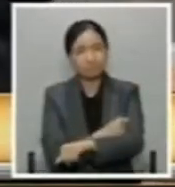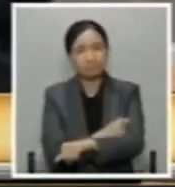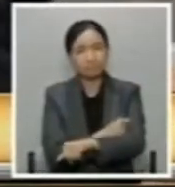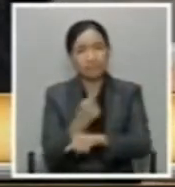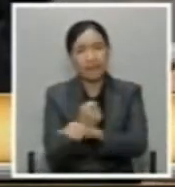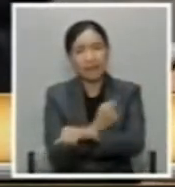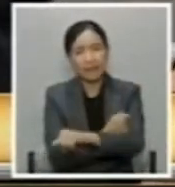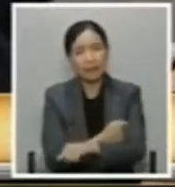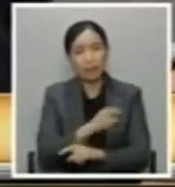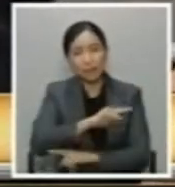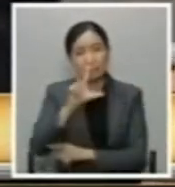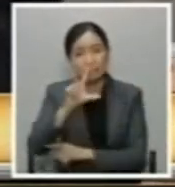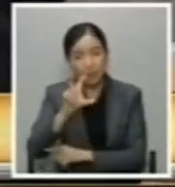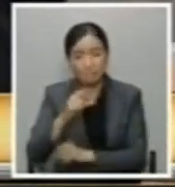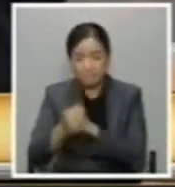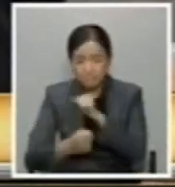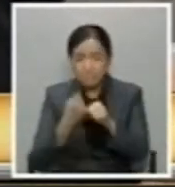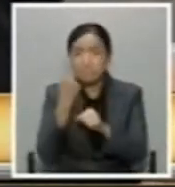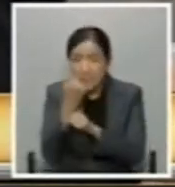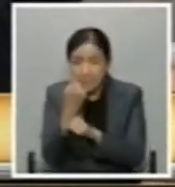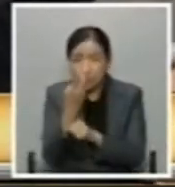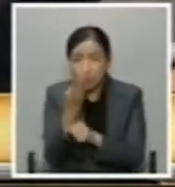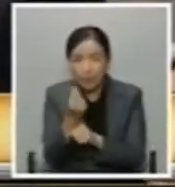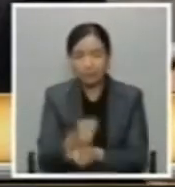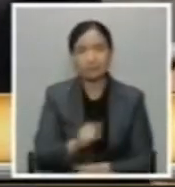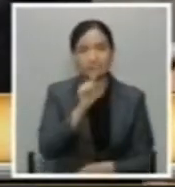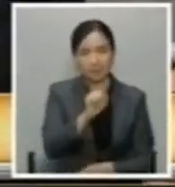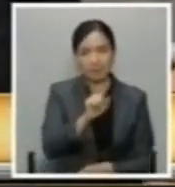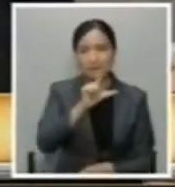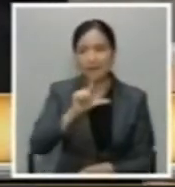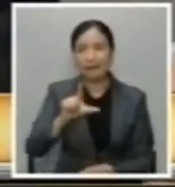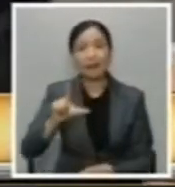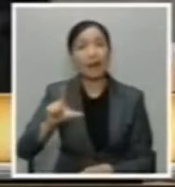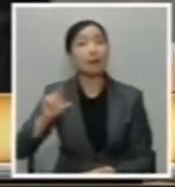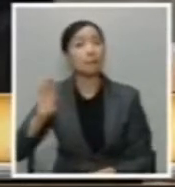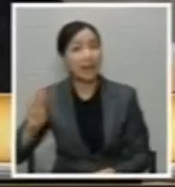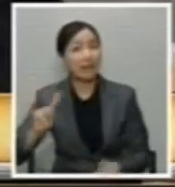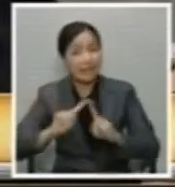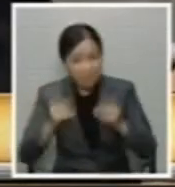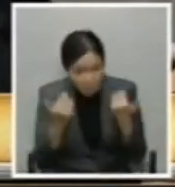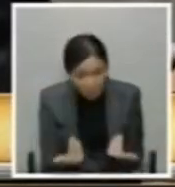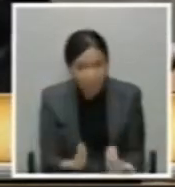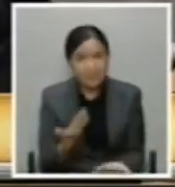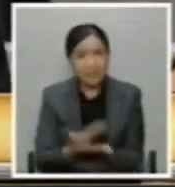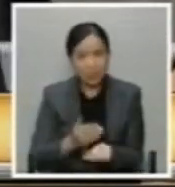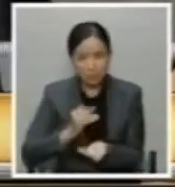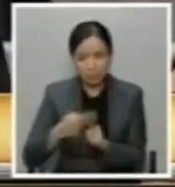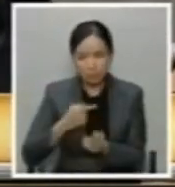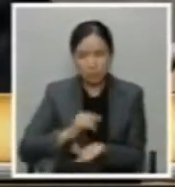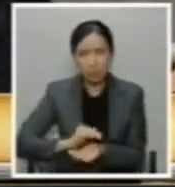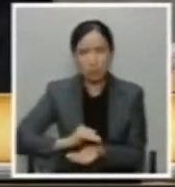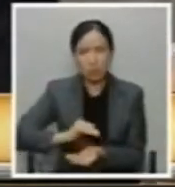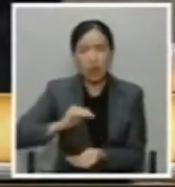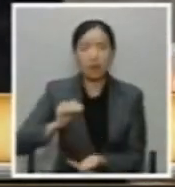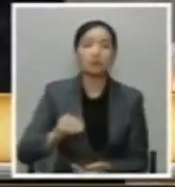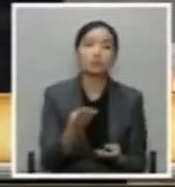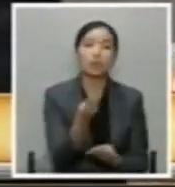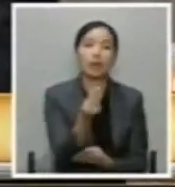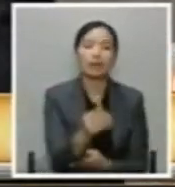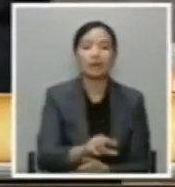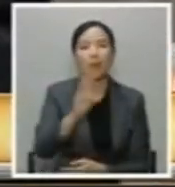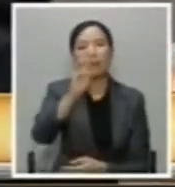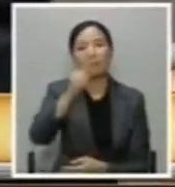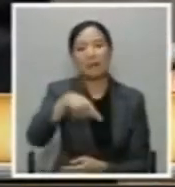งินถึงปีละ1ล้านล้านบาทนะครับแต่นี่เงินสะสมโดยรวมณปัจจุบันเนี่ยมีแค่ 6,000 กว่าล้านนะ